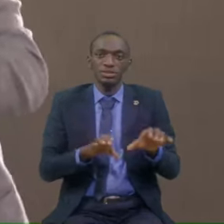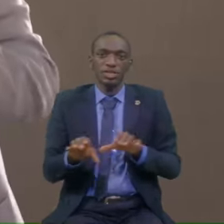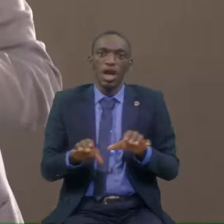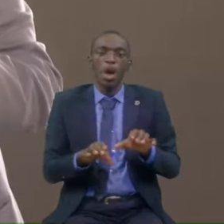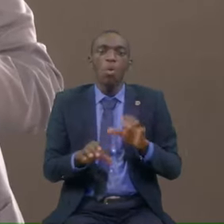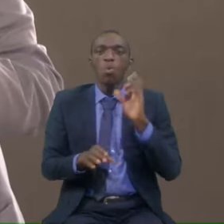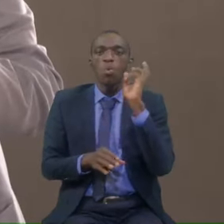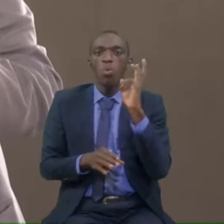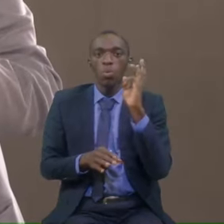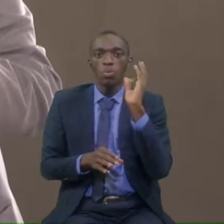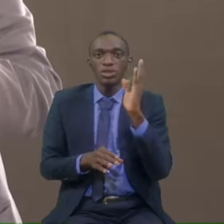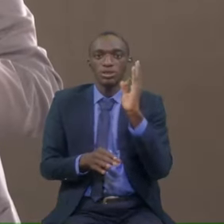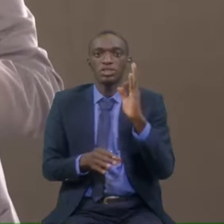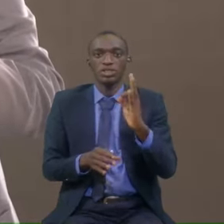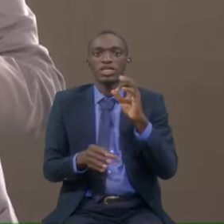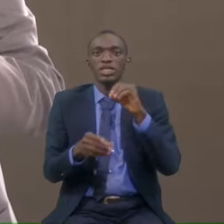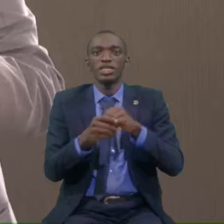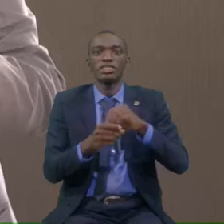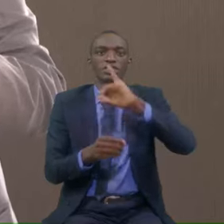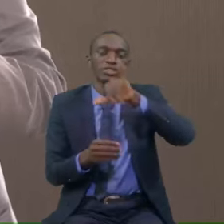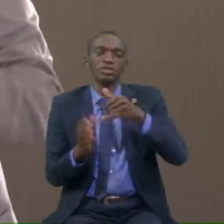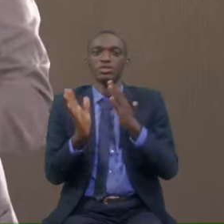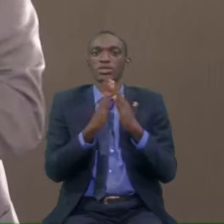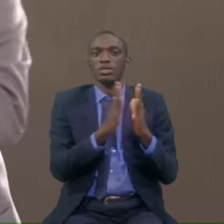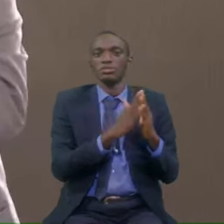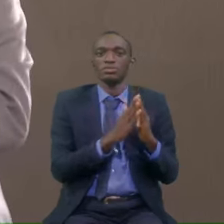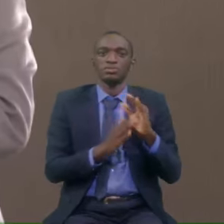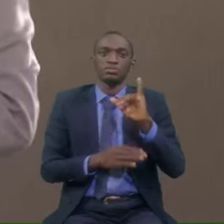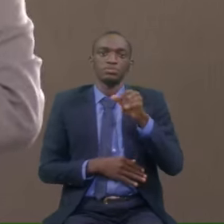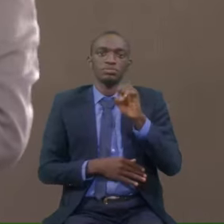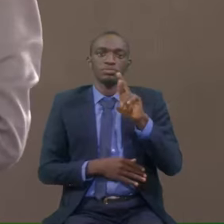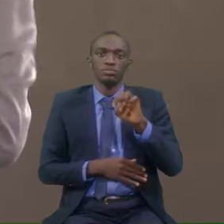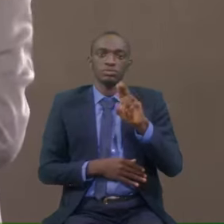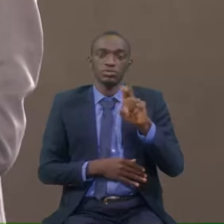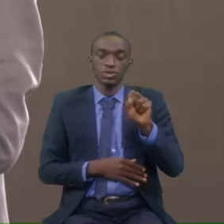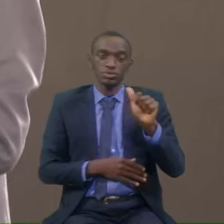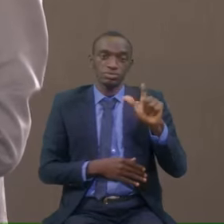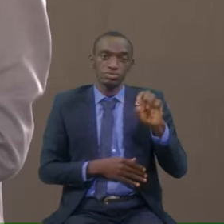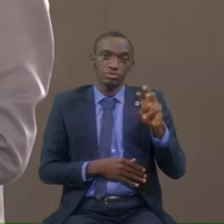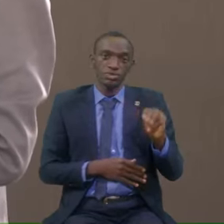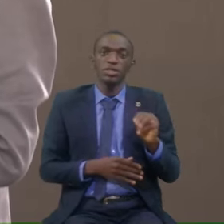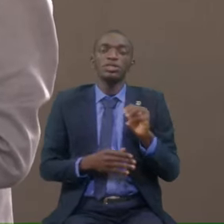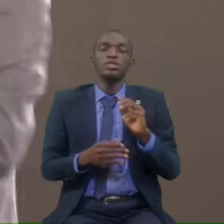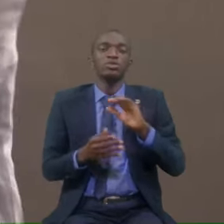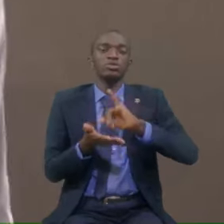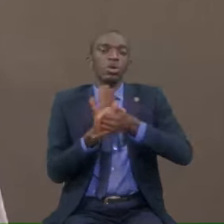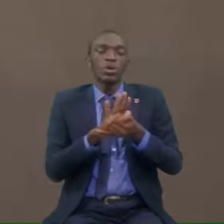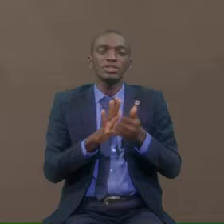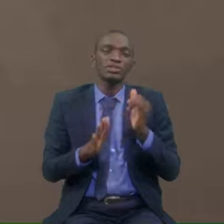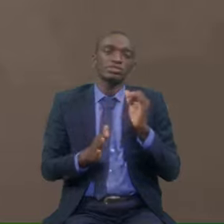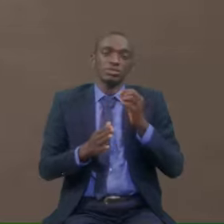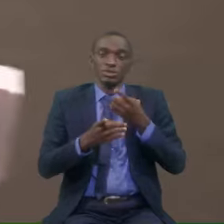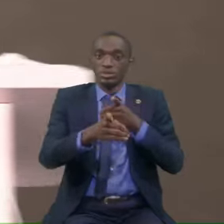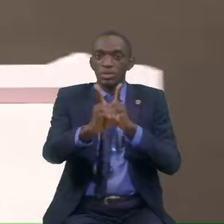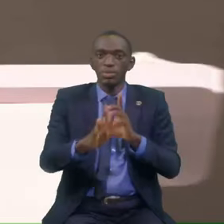ont été des témoins à Jérusalem? Ces apôtres et ces disciples, ils ont fait le témoignage dans